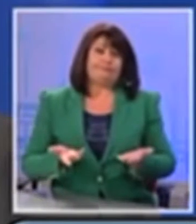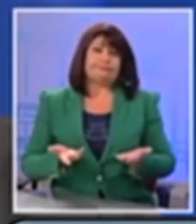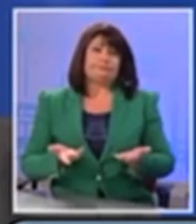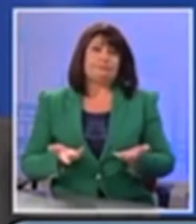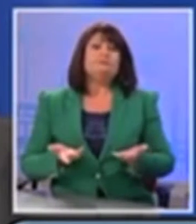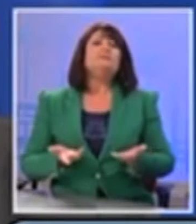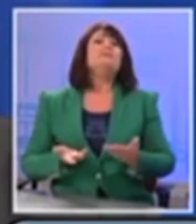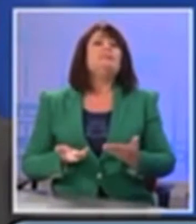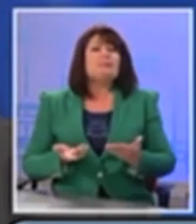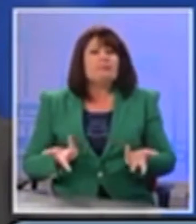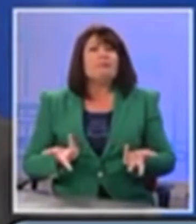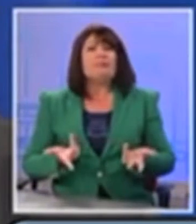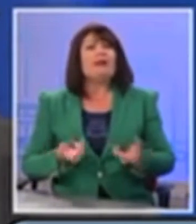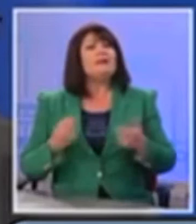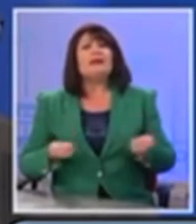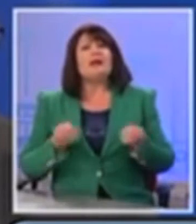industrialisées depuis